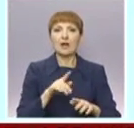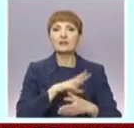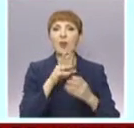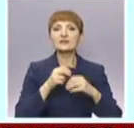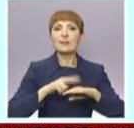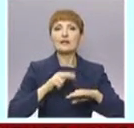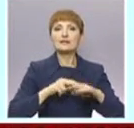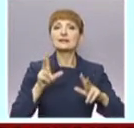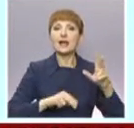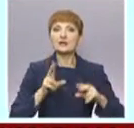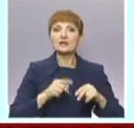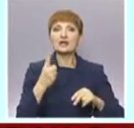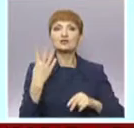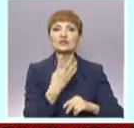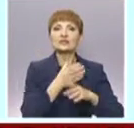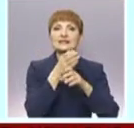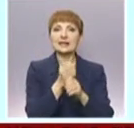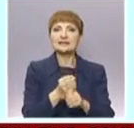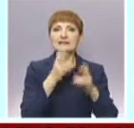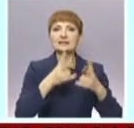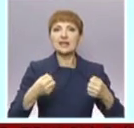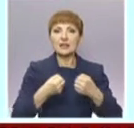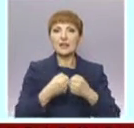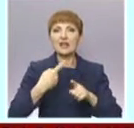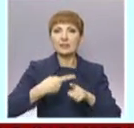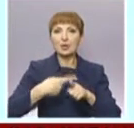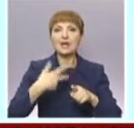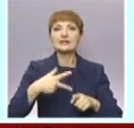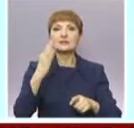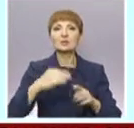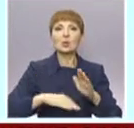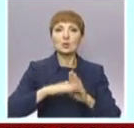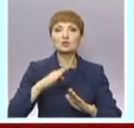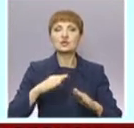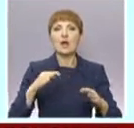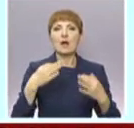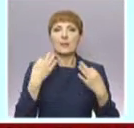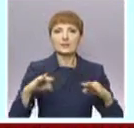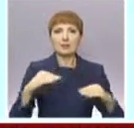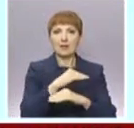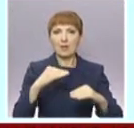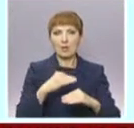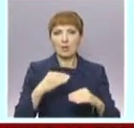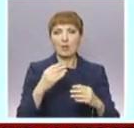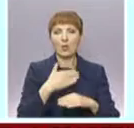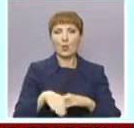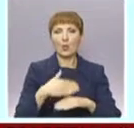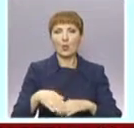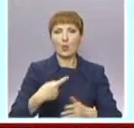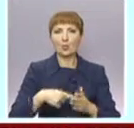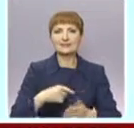образом полицейские надеются на четверть сократить дтп на перекрестках и на 30 процентов улучшить пропускную способность городских